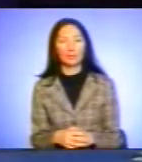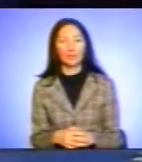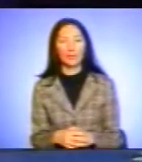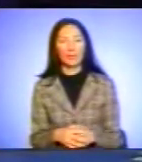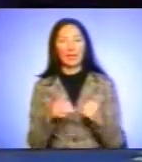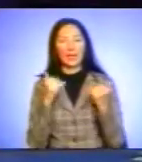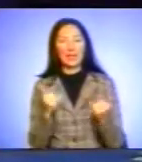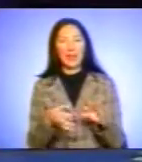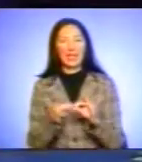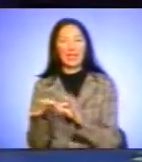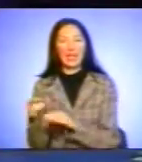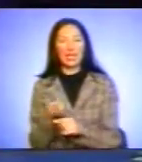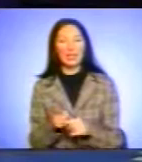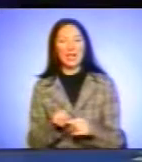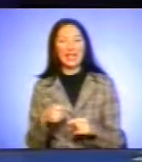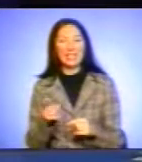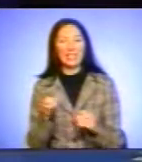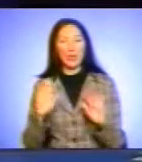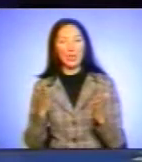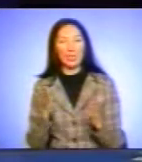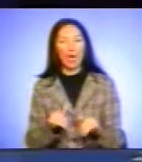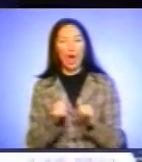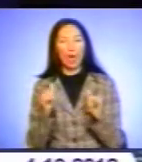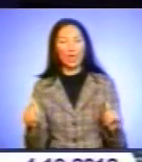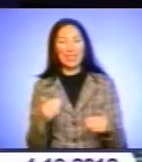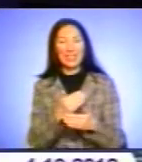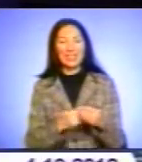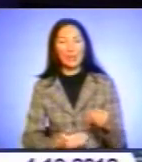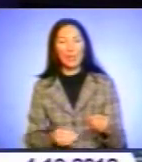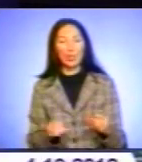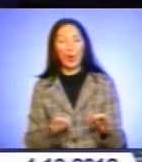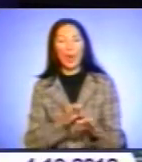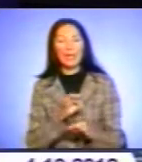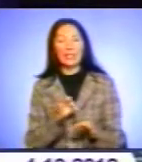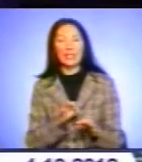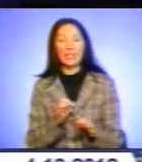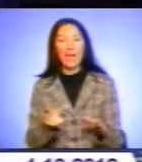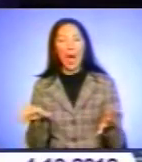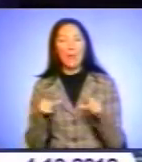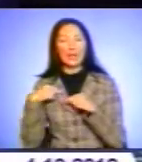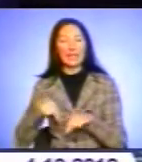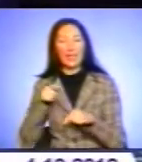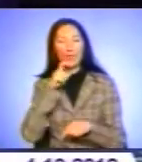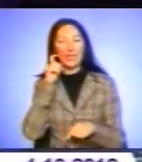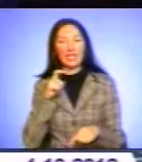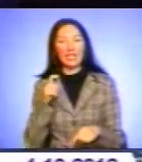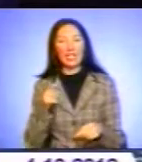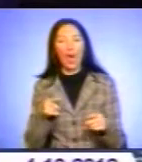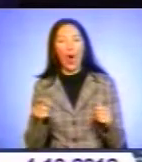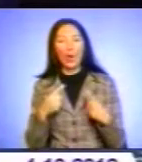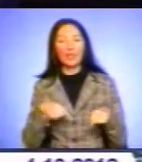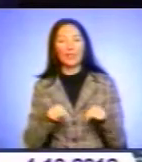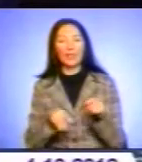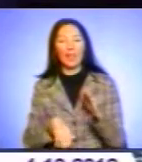А тепер детально про ці та інші події. Розширити список стратегічних партнерів України. Бездоганно організувати вибори до